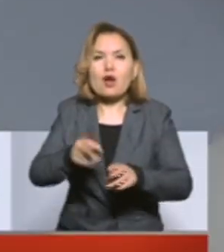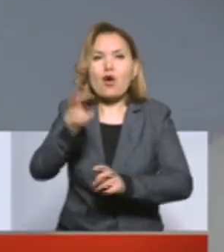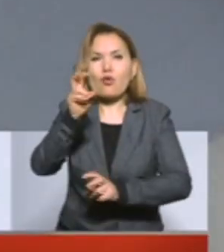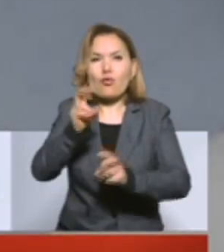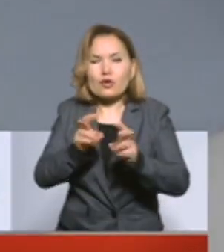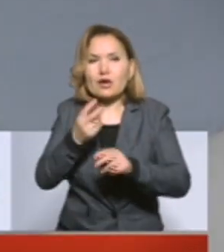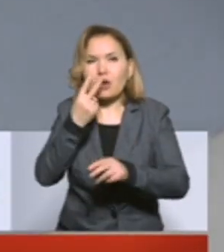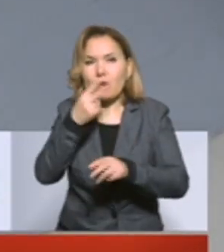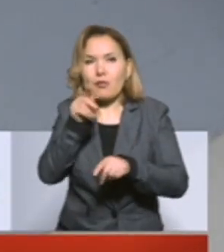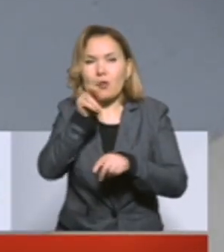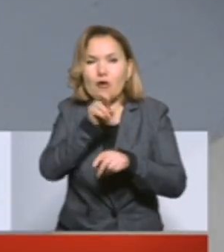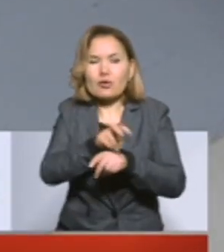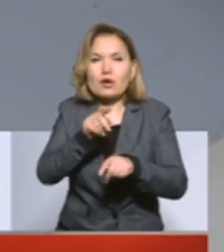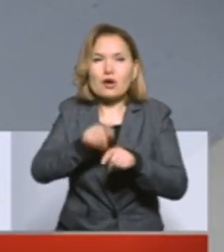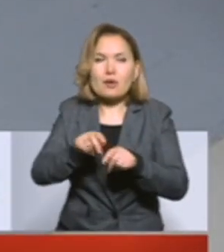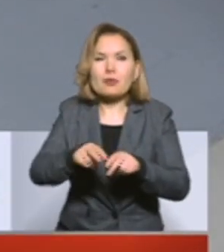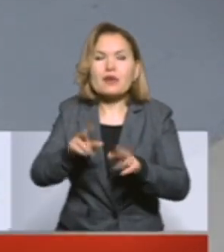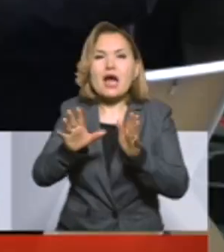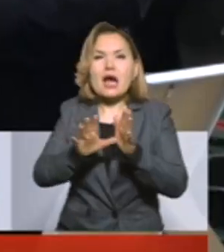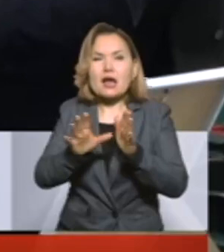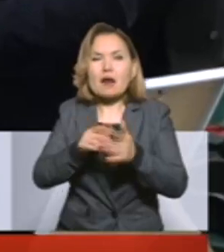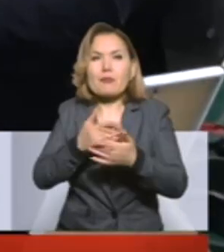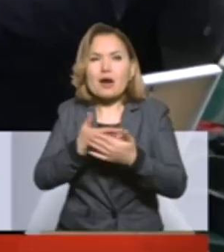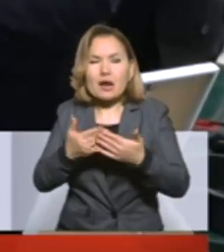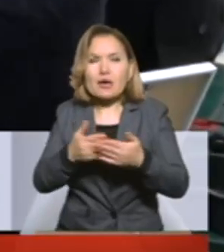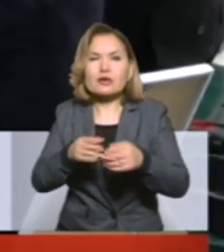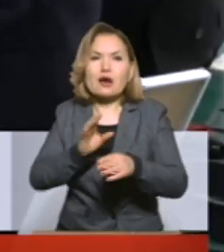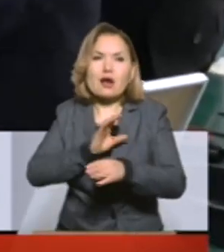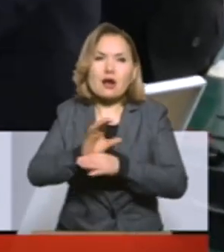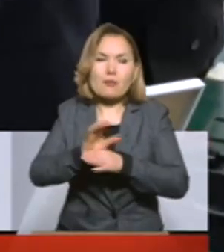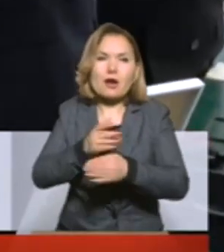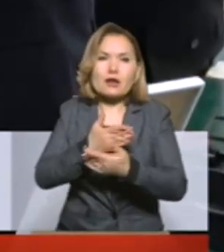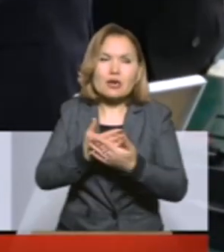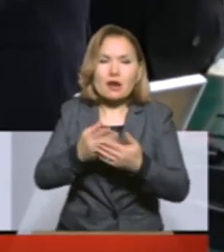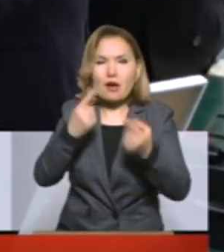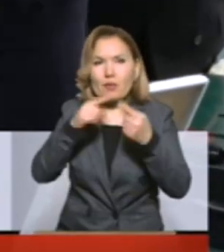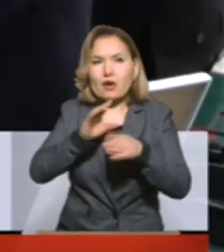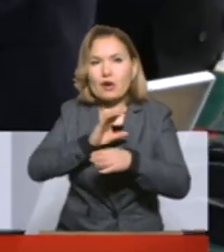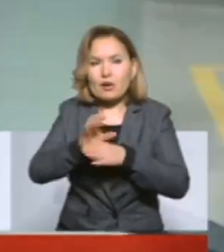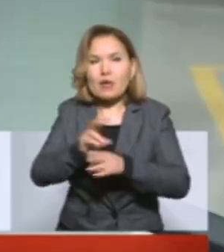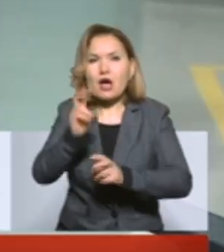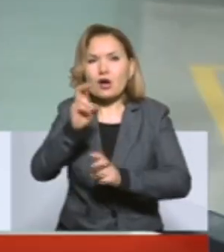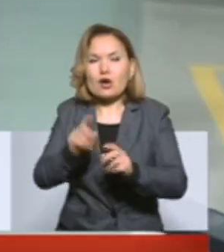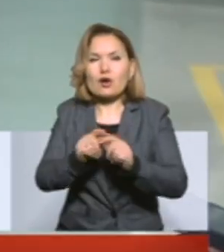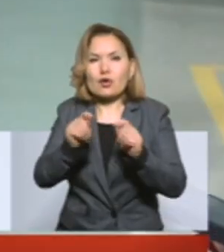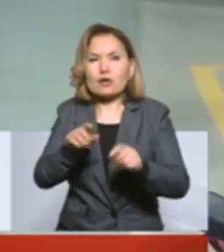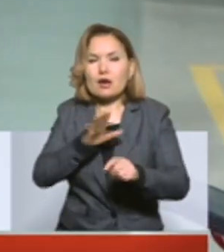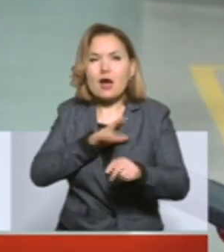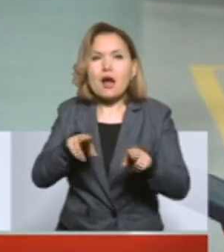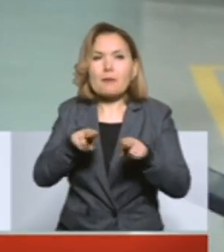Биыл Киров атындағы зауыт электромобильдерді қуаттауға арналған қондырғылар өндірісін іске қосты.